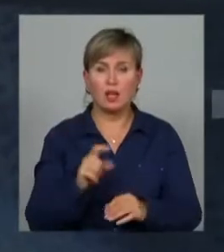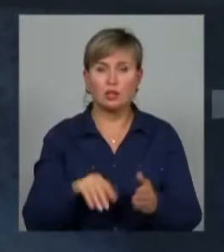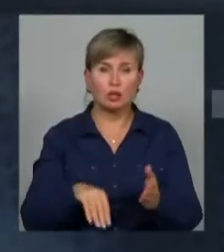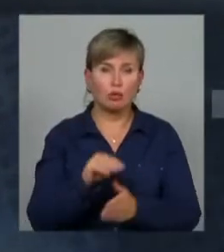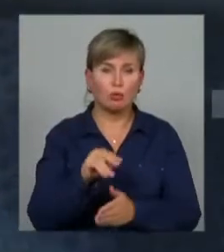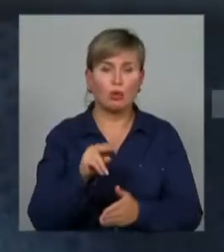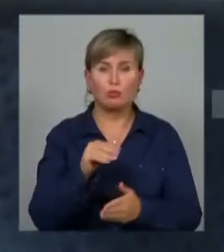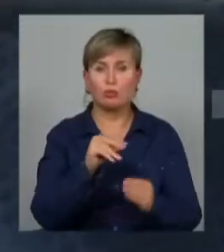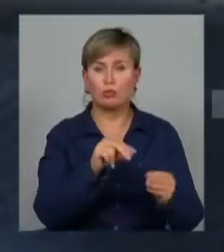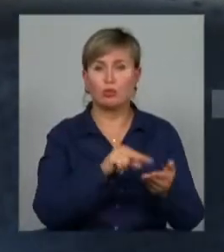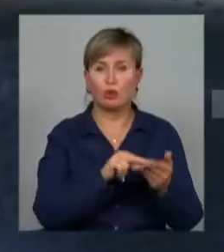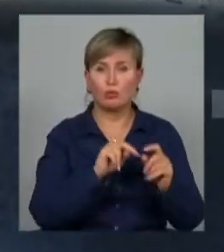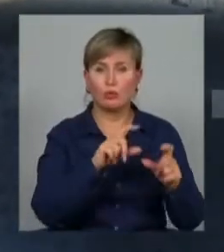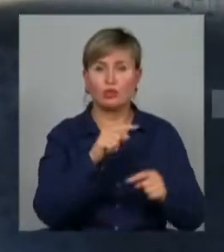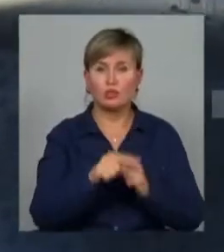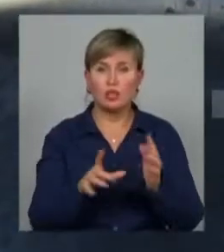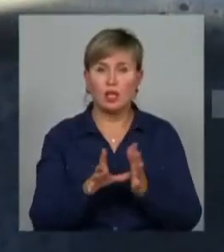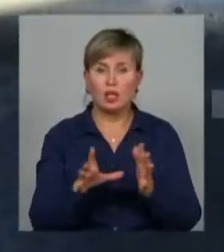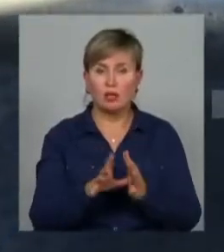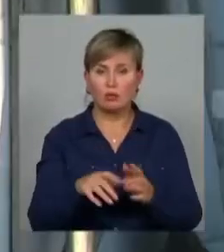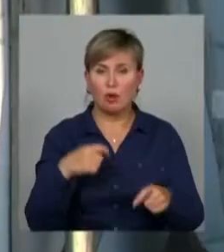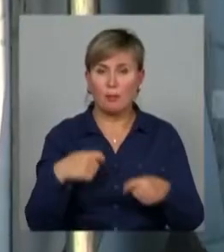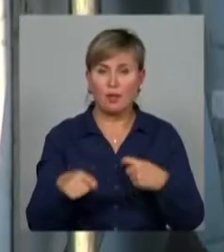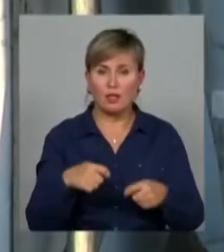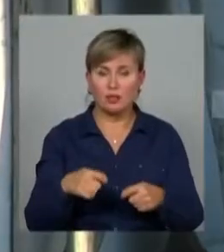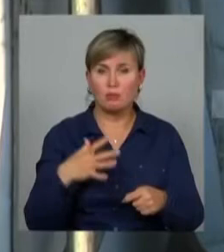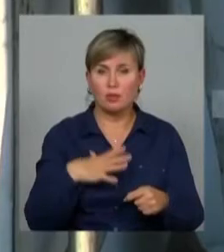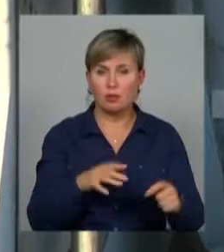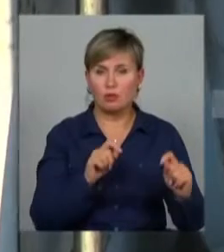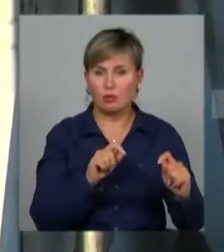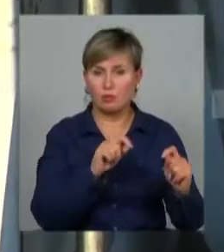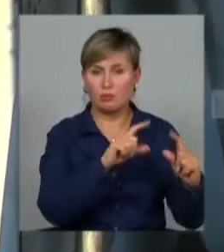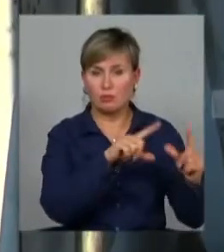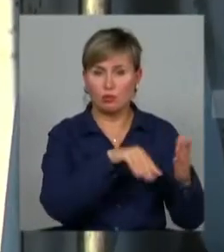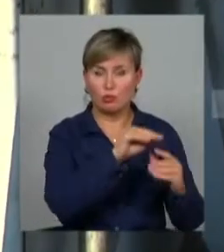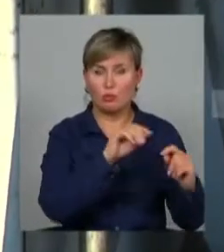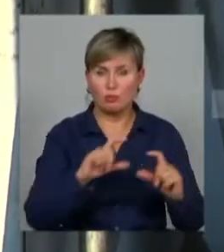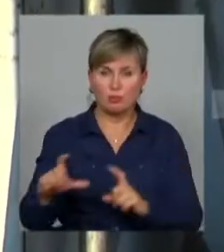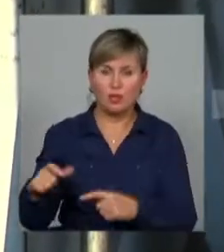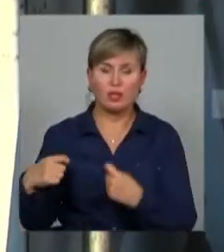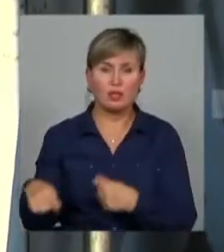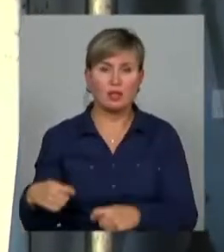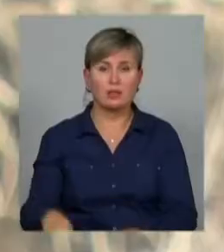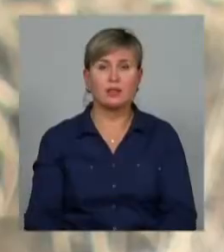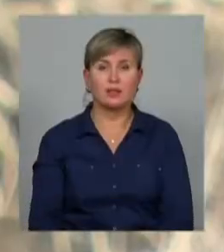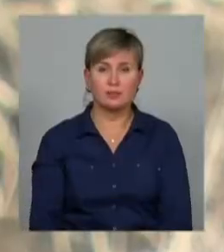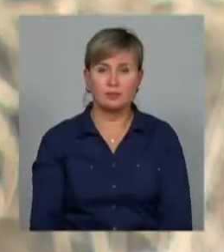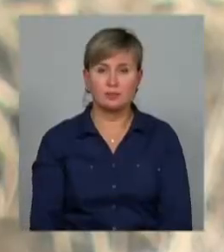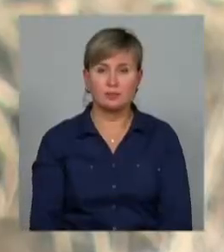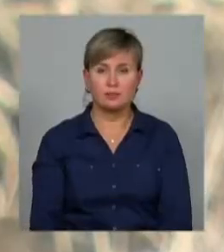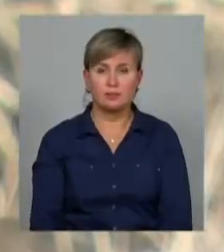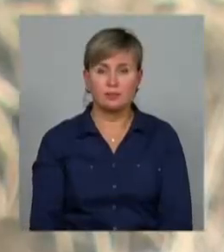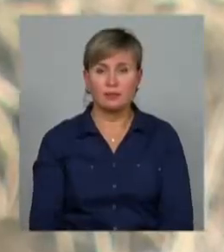закупают по завышенной цене через электронные торговые площадки. Вот и приходится продавать топливо подороже, чтобы покрыть убытки.